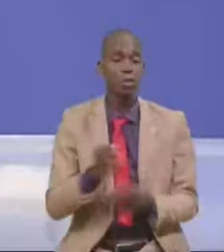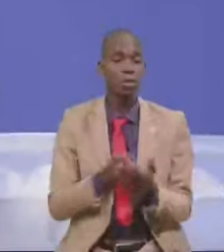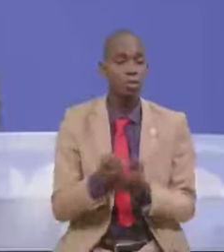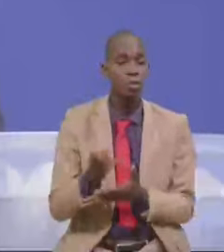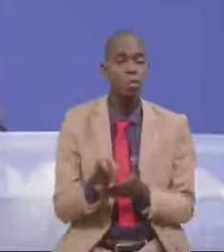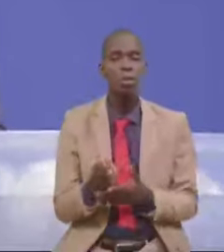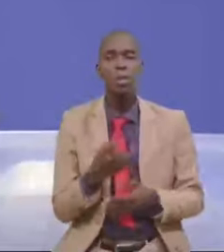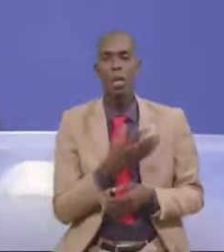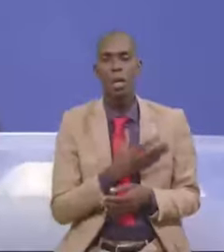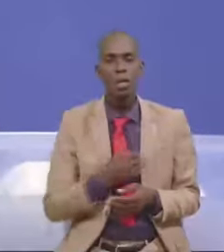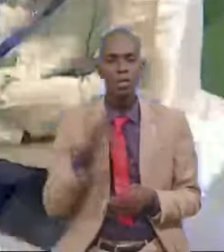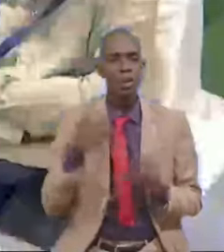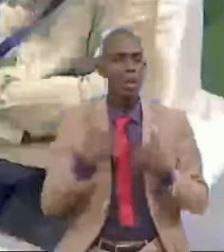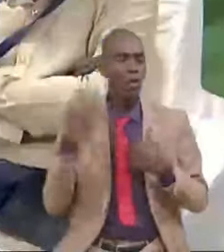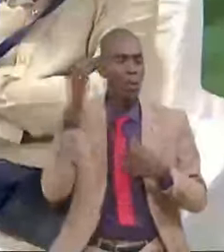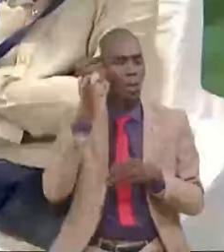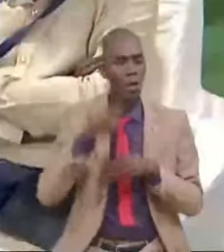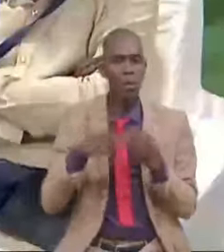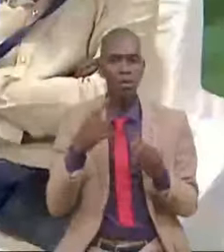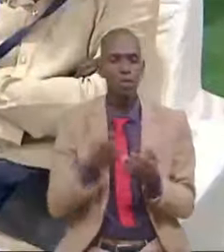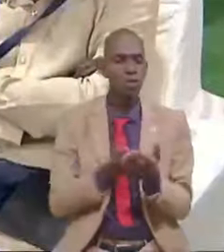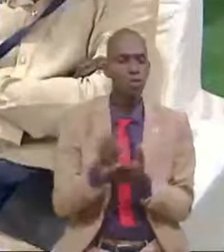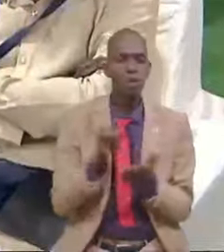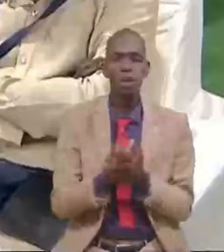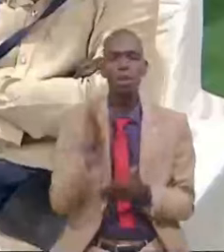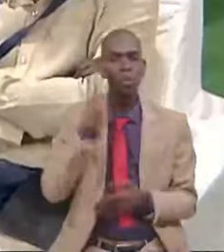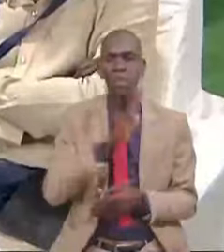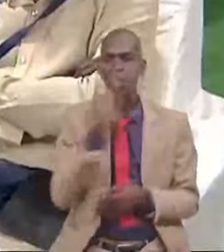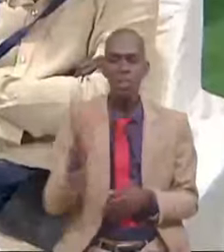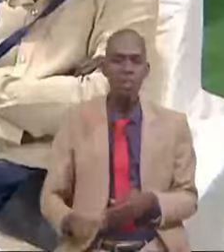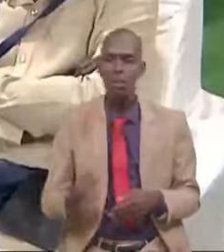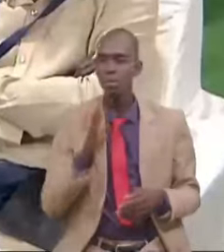Tu as entendu parler de la vérité qui ne passera jamais.